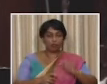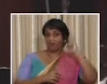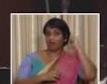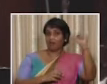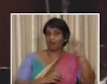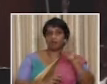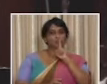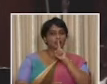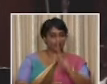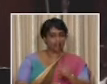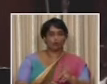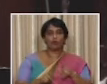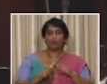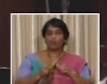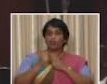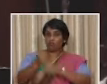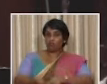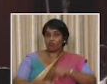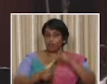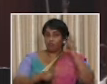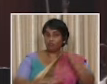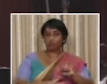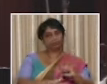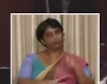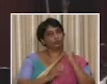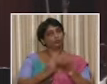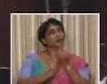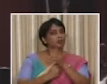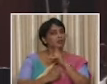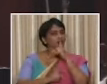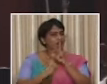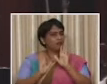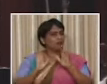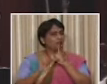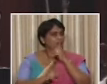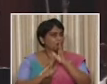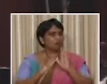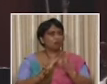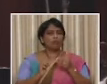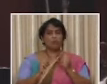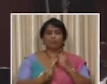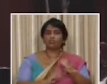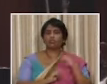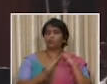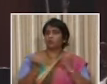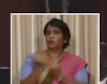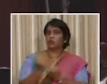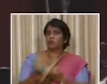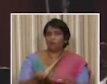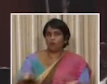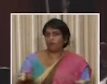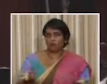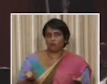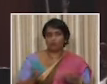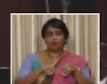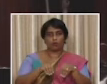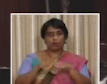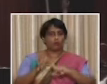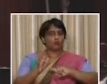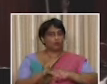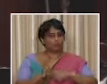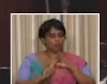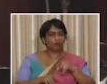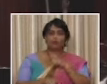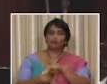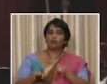කියලා කියනවා. ගොවියා ශක්තිමත් කරන්න ඕනි කියනවා. දැන් මෙහෙම කිව්වට කවුද මේ ගොවියා ශක්තිමත් කරලා තියෙන්නේ? දැන් කෘෂි උපකරණ වලට